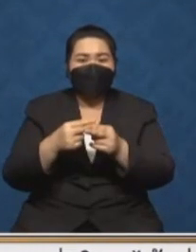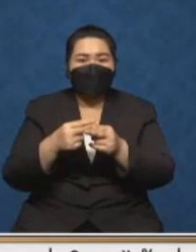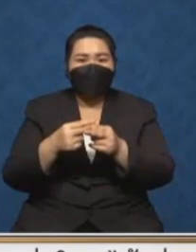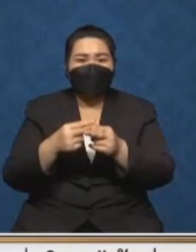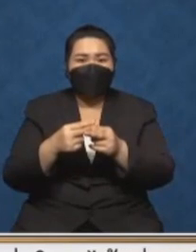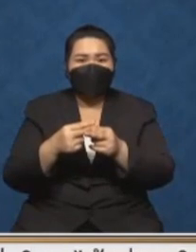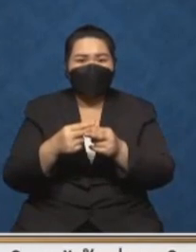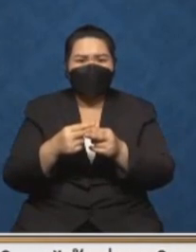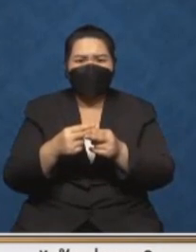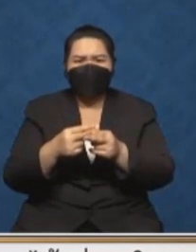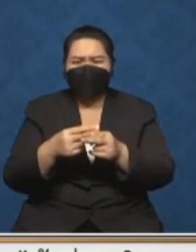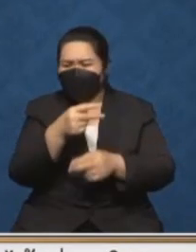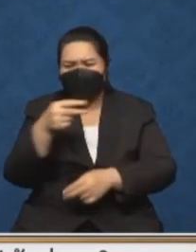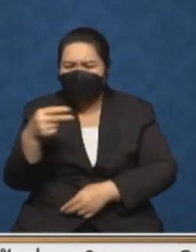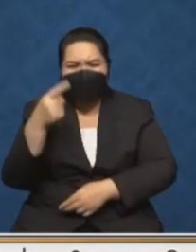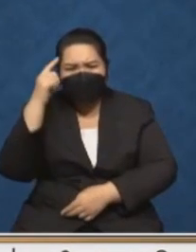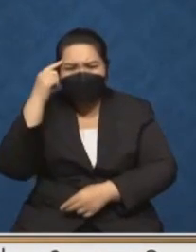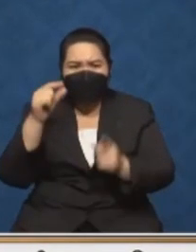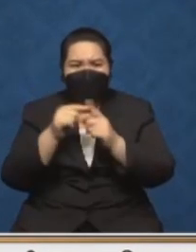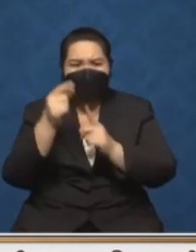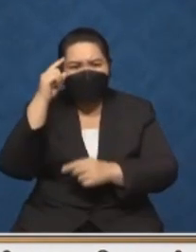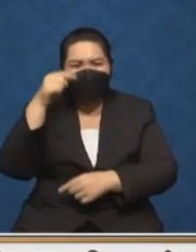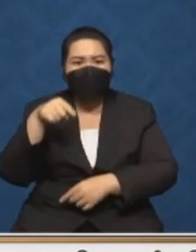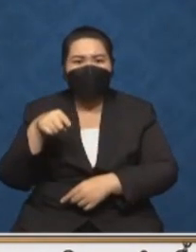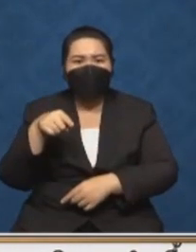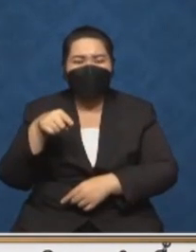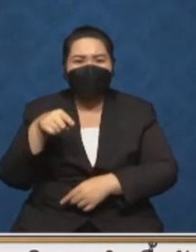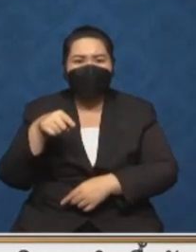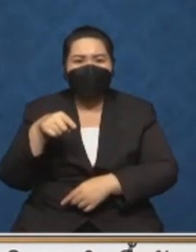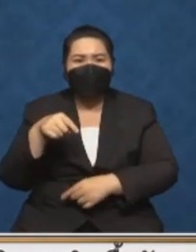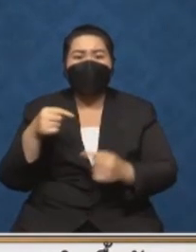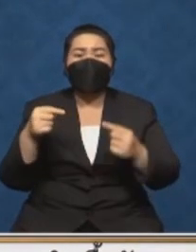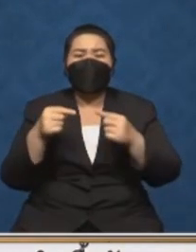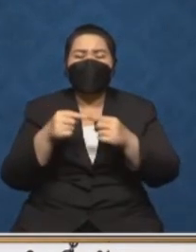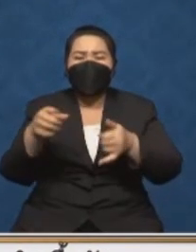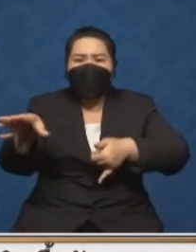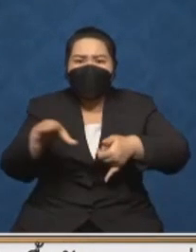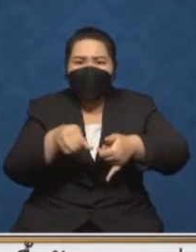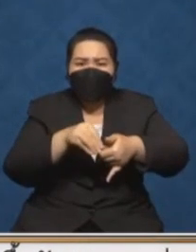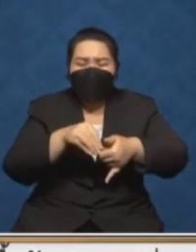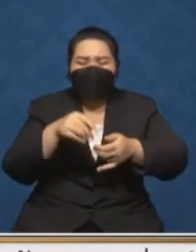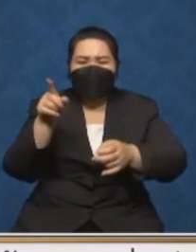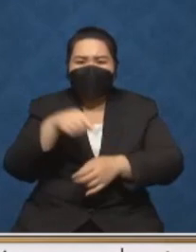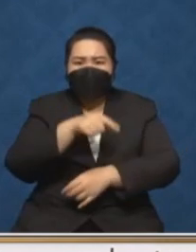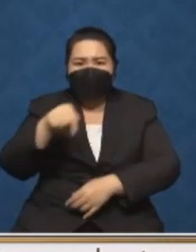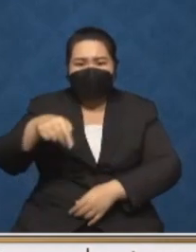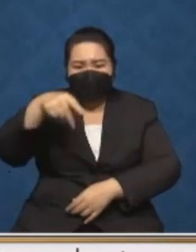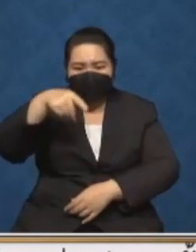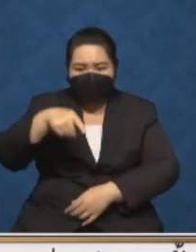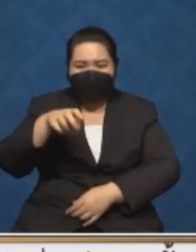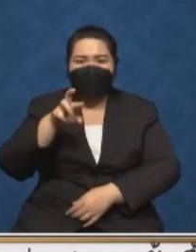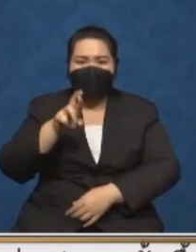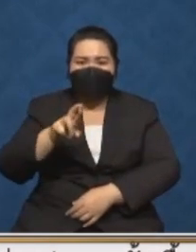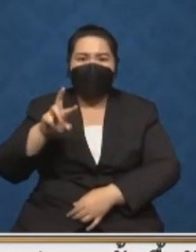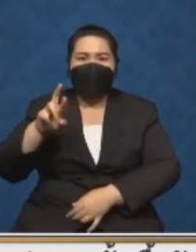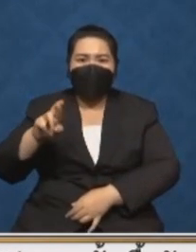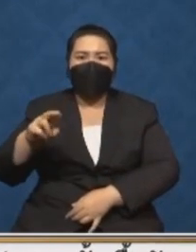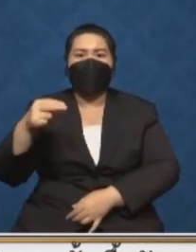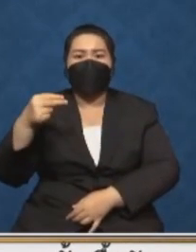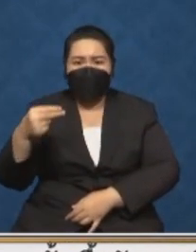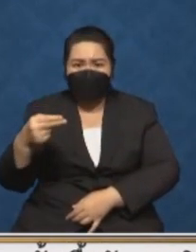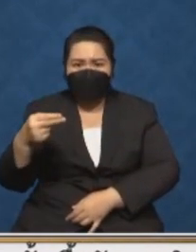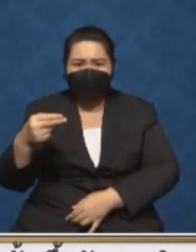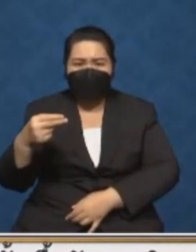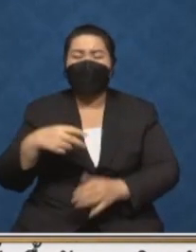เฟิท หรือโลก ตัวเชือที่ว่า PRRSที่